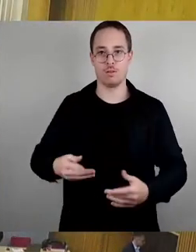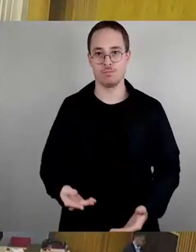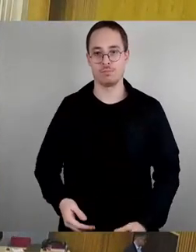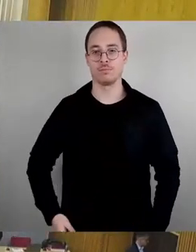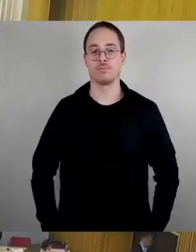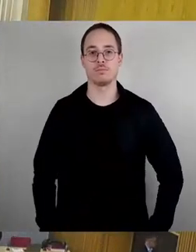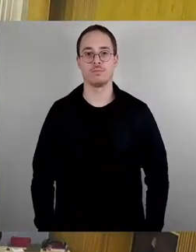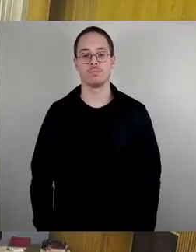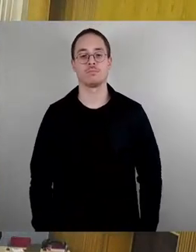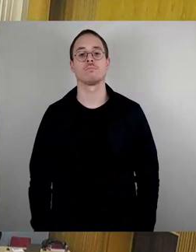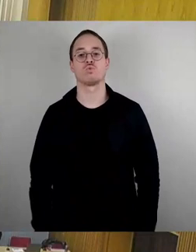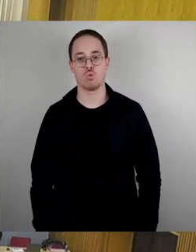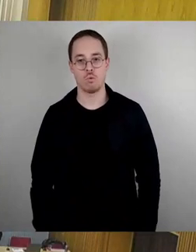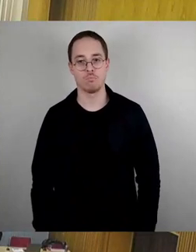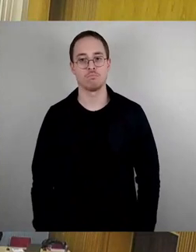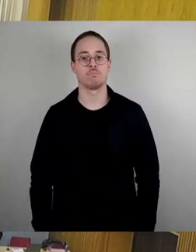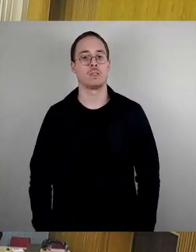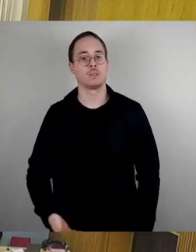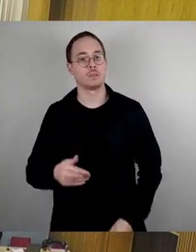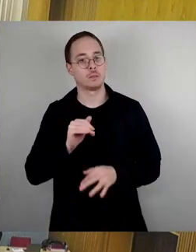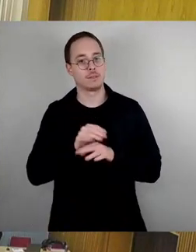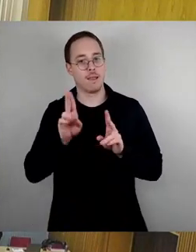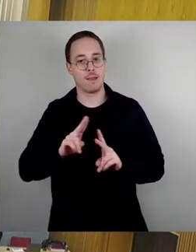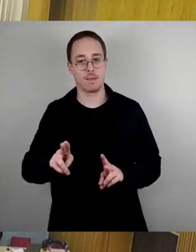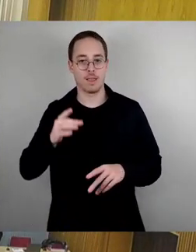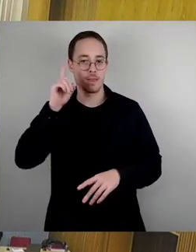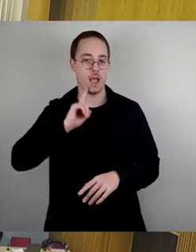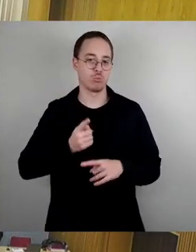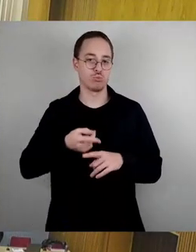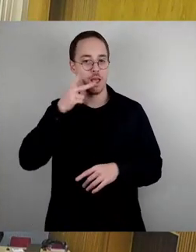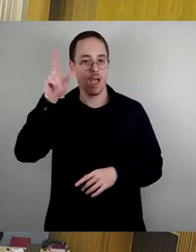sehr geehrten Damen und Herren Stadträte, ich steige ein mit einem Dank